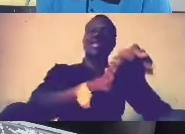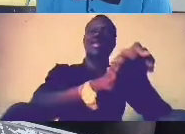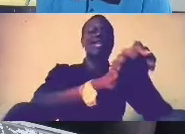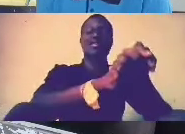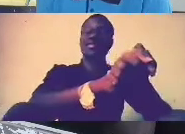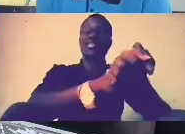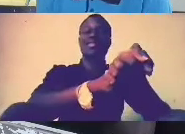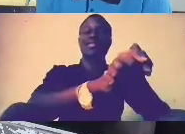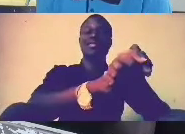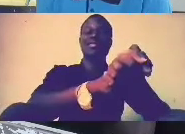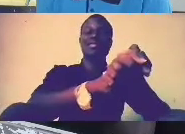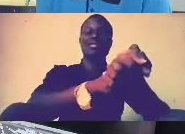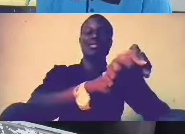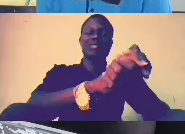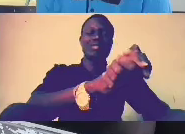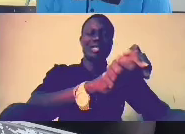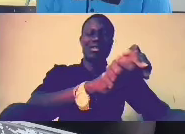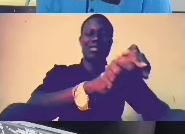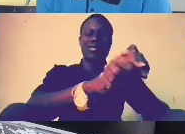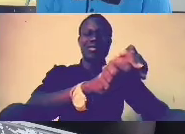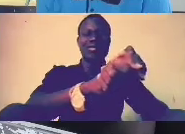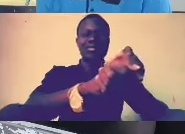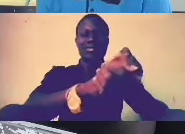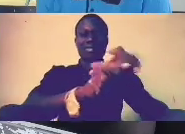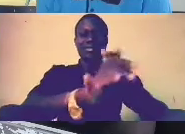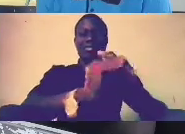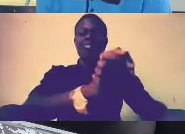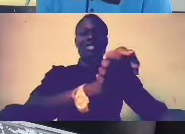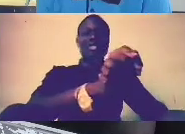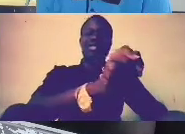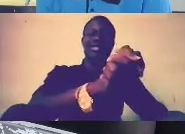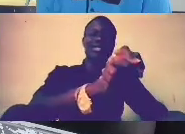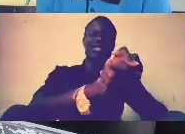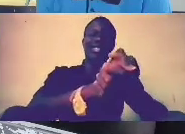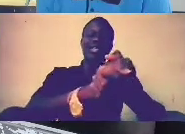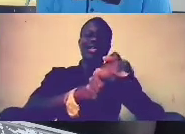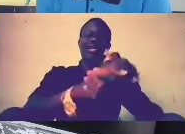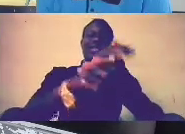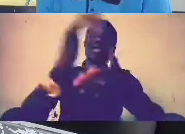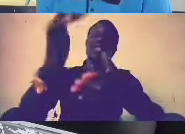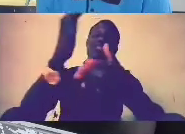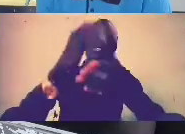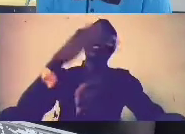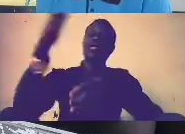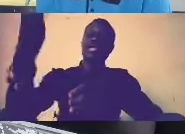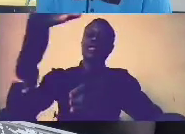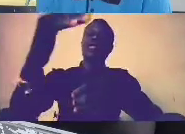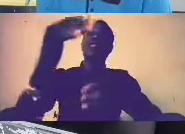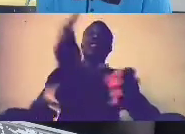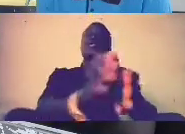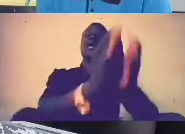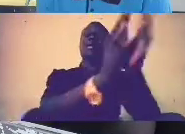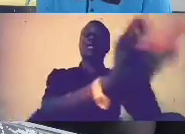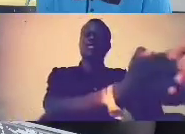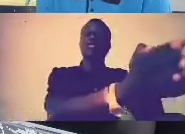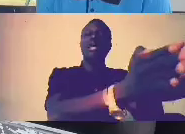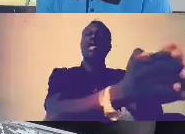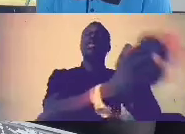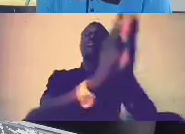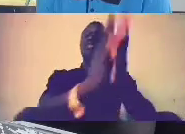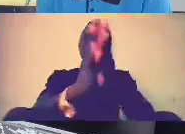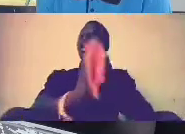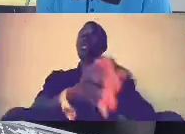sert l'échec dans la vie? Alors, comme dit, moi je prends l'échec comme tout